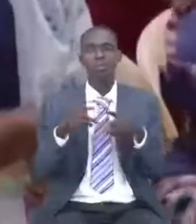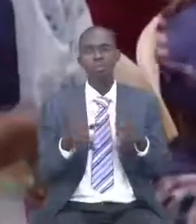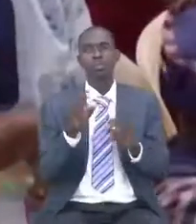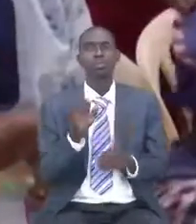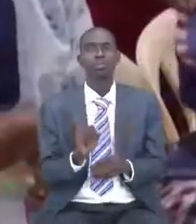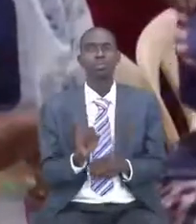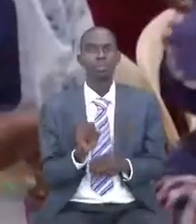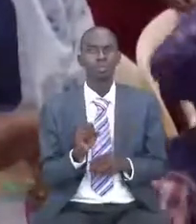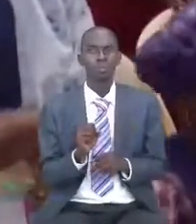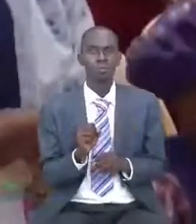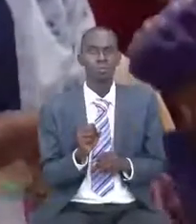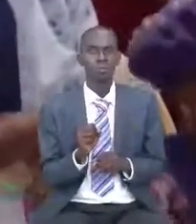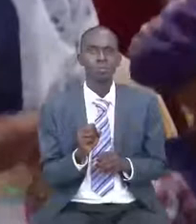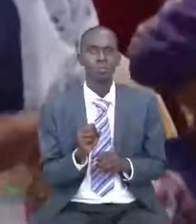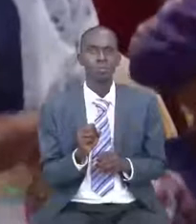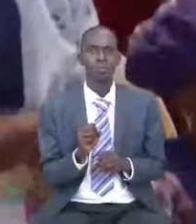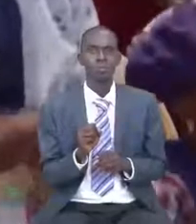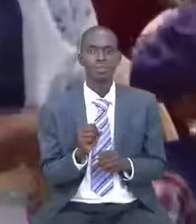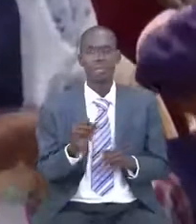étant positif.